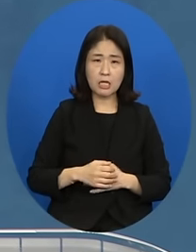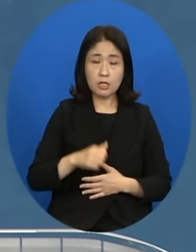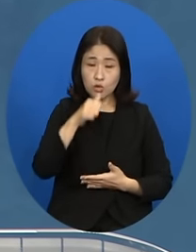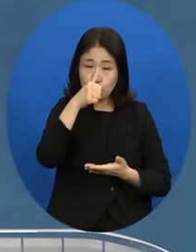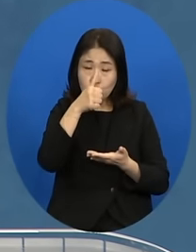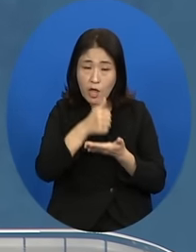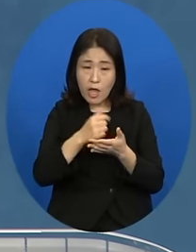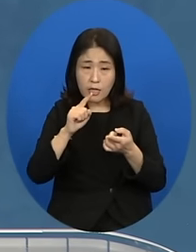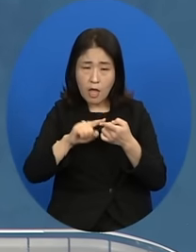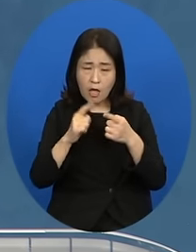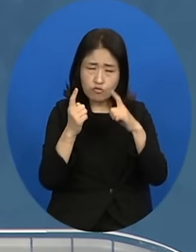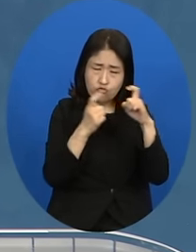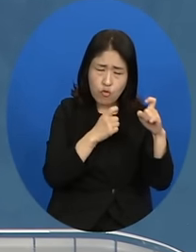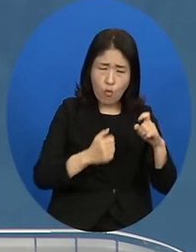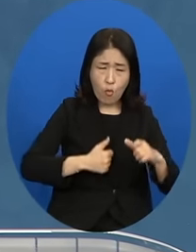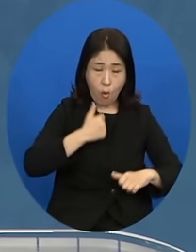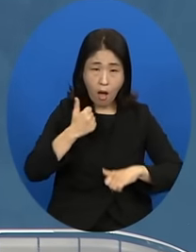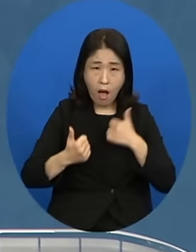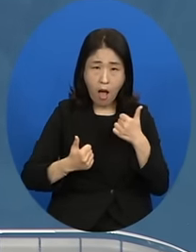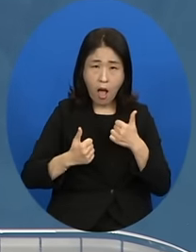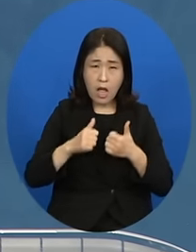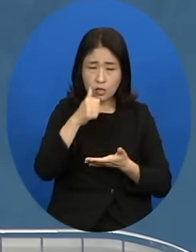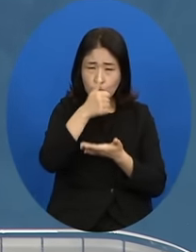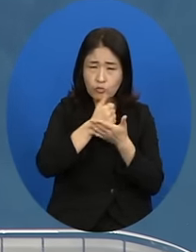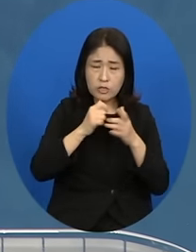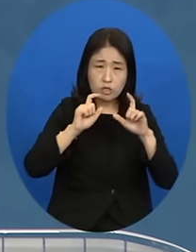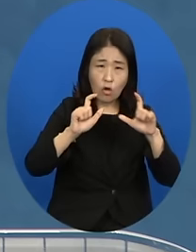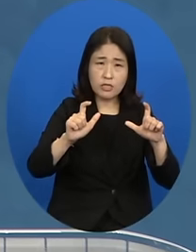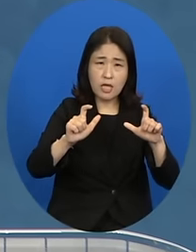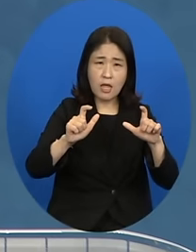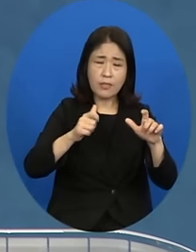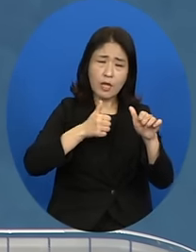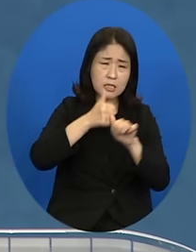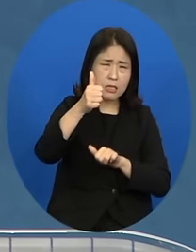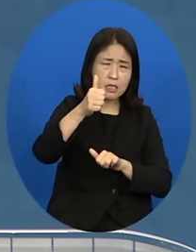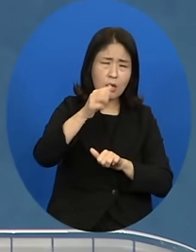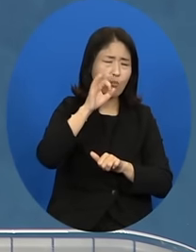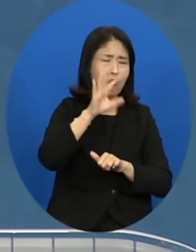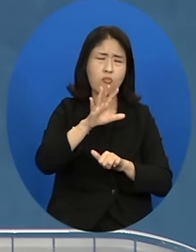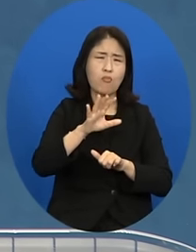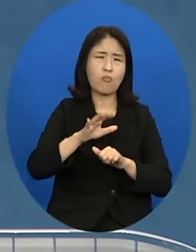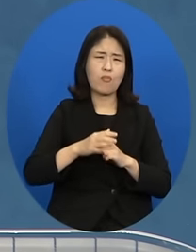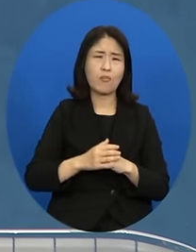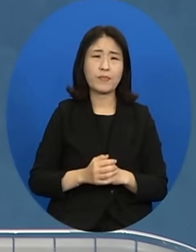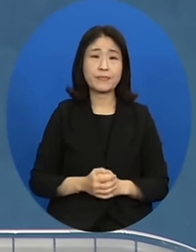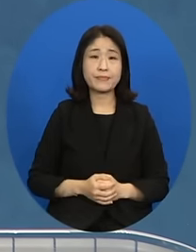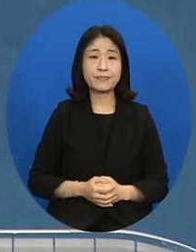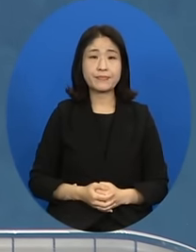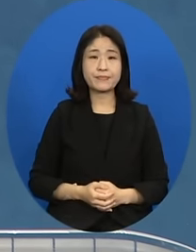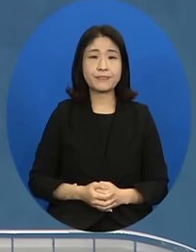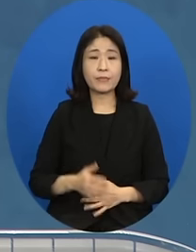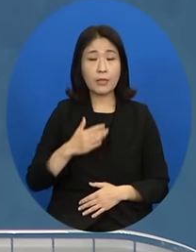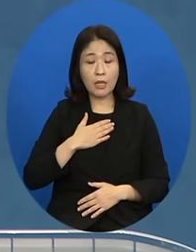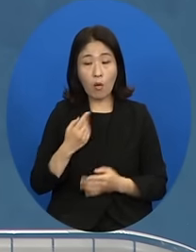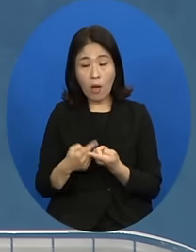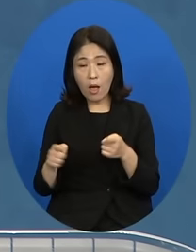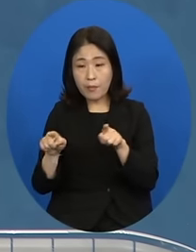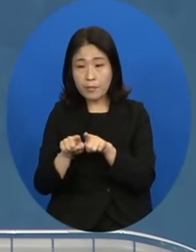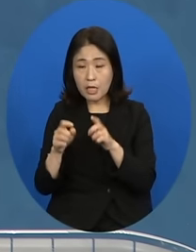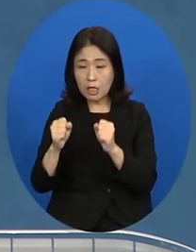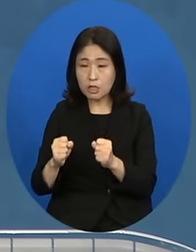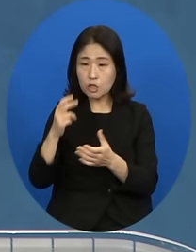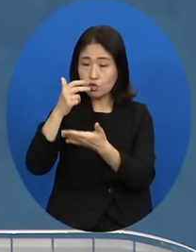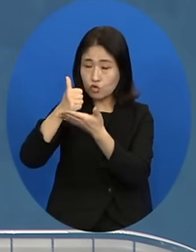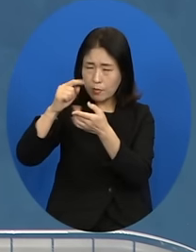유혹, 분노와 정죄, 도무지 이기지를 못했습니다. 그런데 주님이 나와 함께 계심을 정말